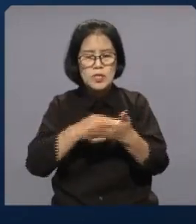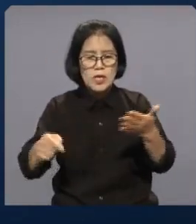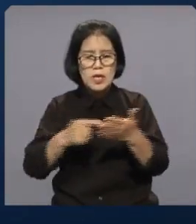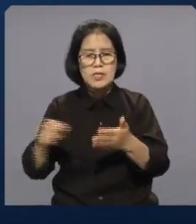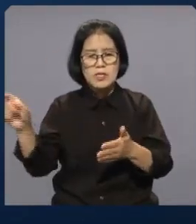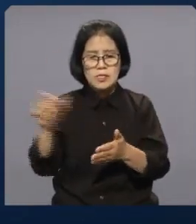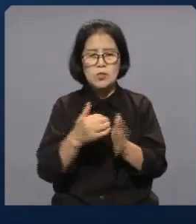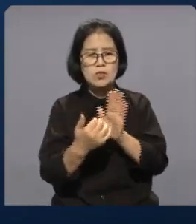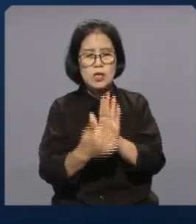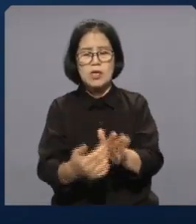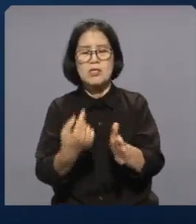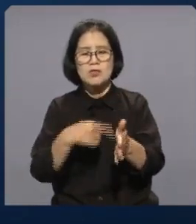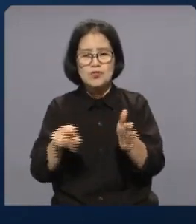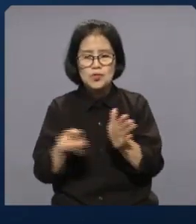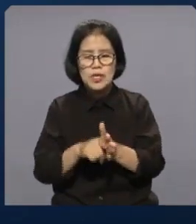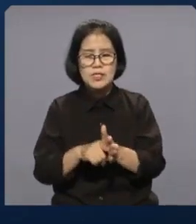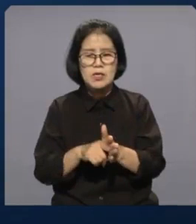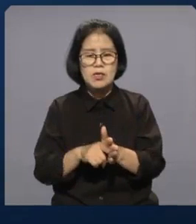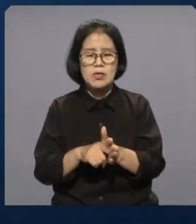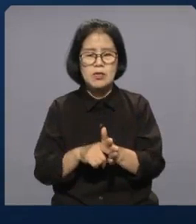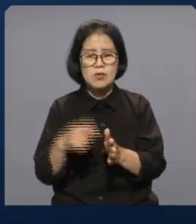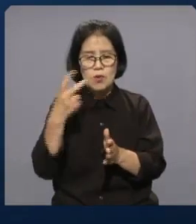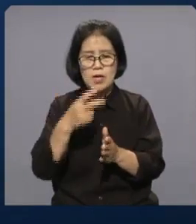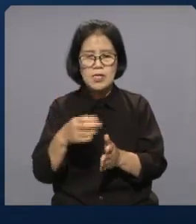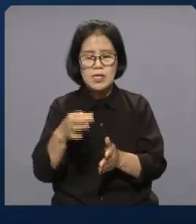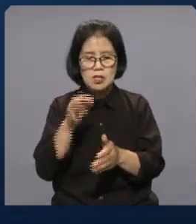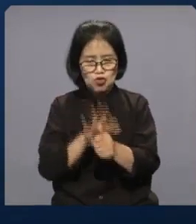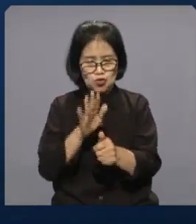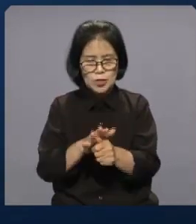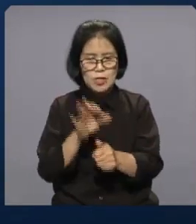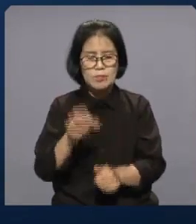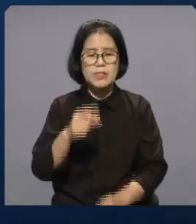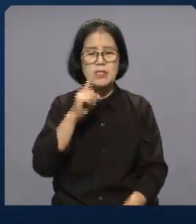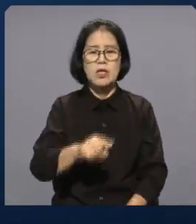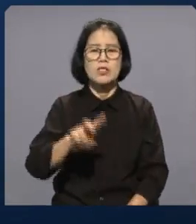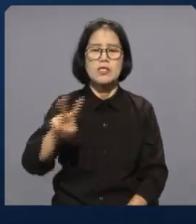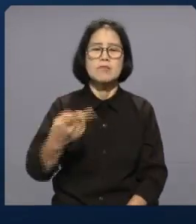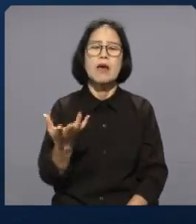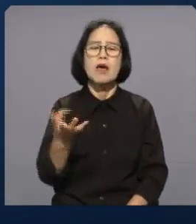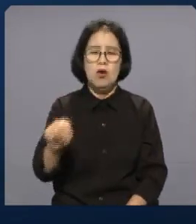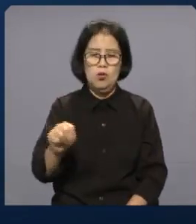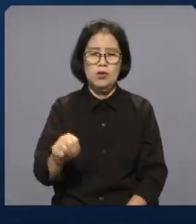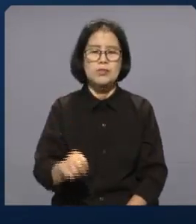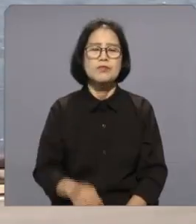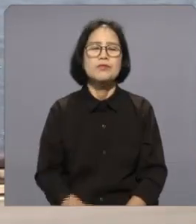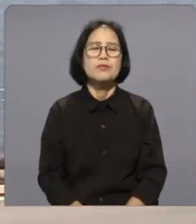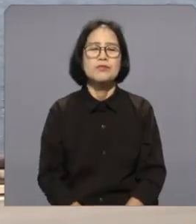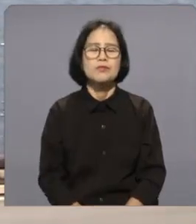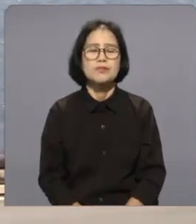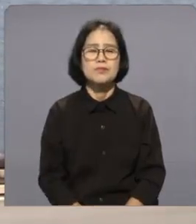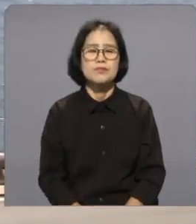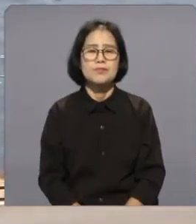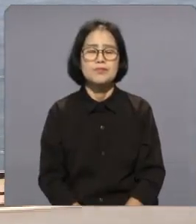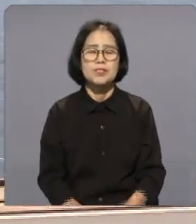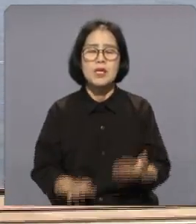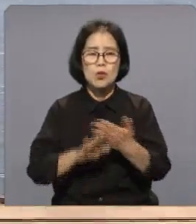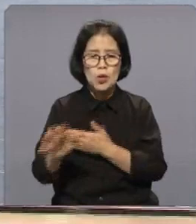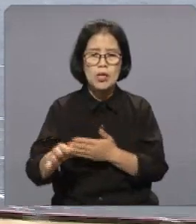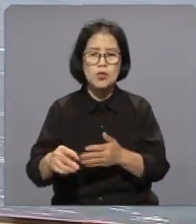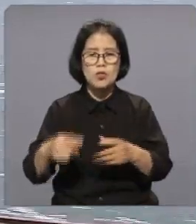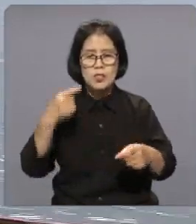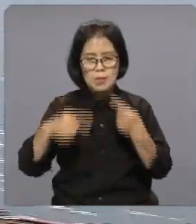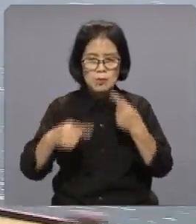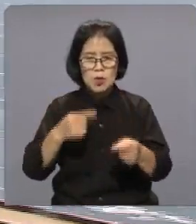신속한 대응을 위해서도 재난관리 재해구호기금 1,200억 원이 배정됐습니다. 이외에도